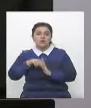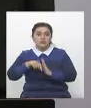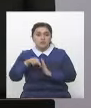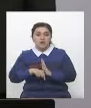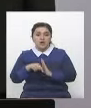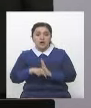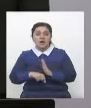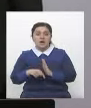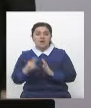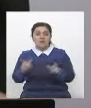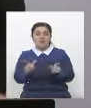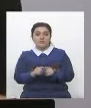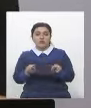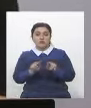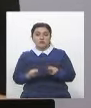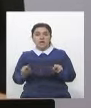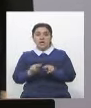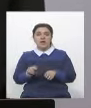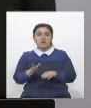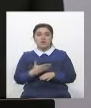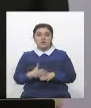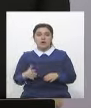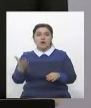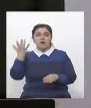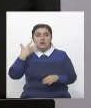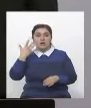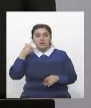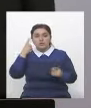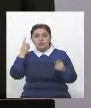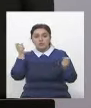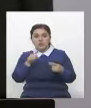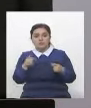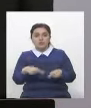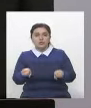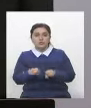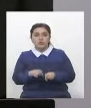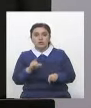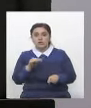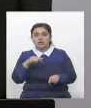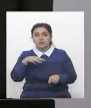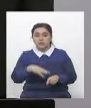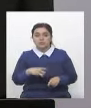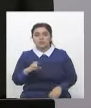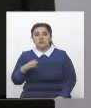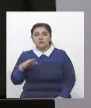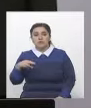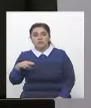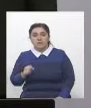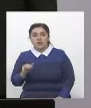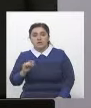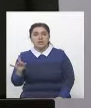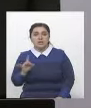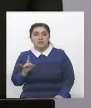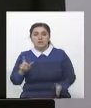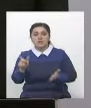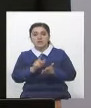мы с вами разберем сегодня, когда узнаем, что такое ритм, стопа и размер